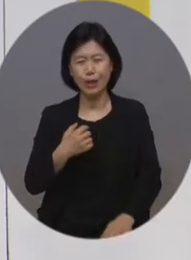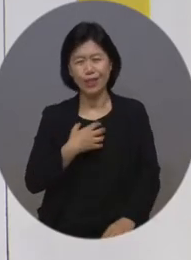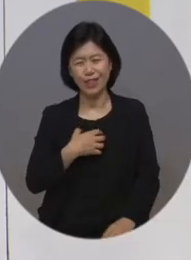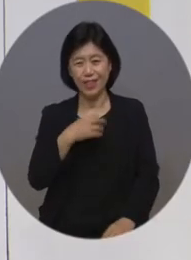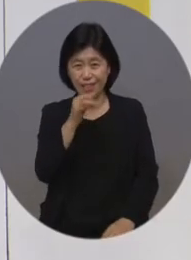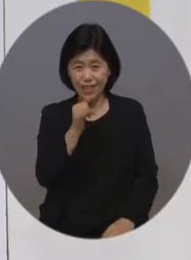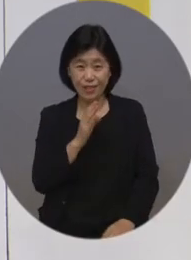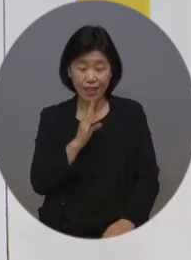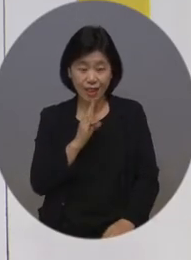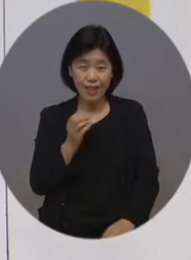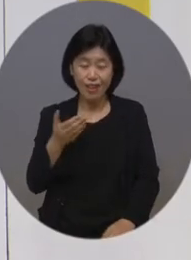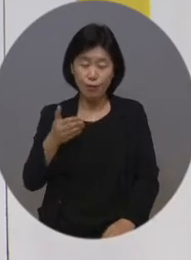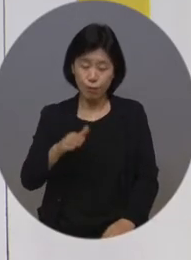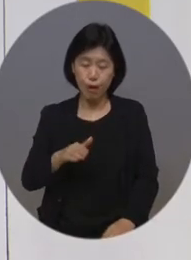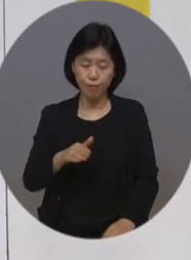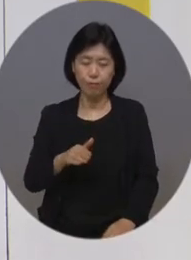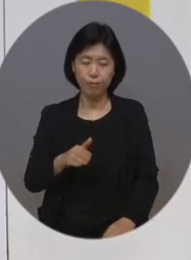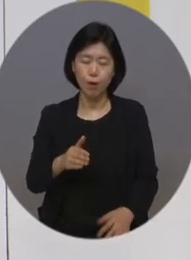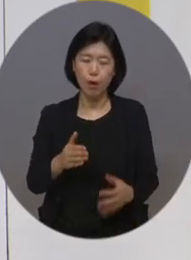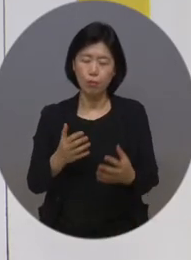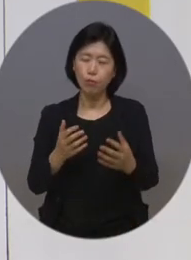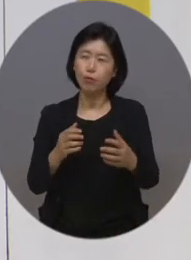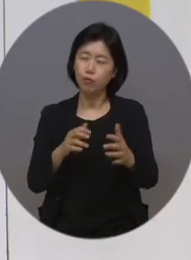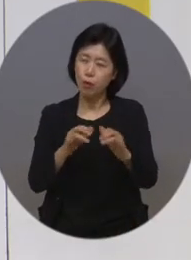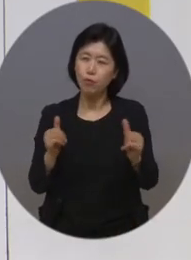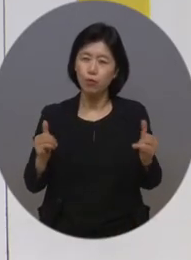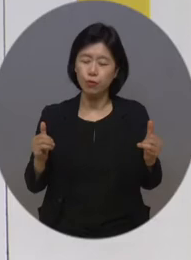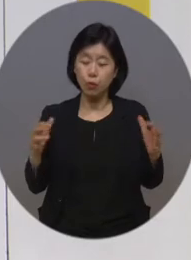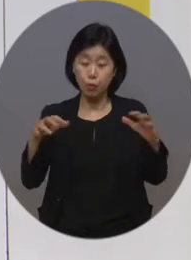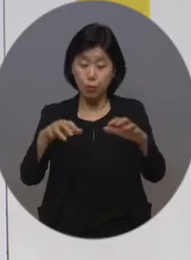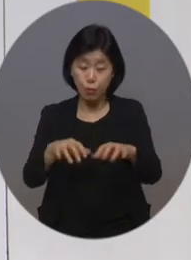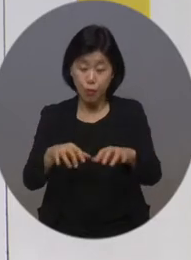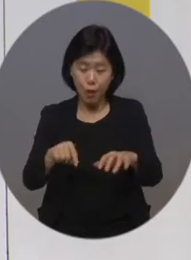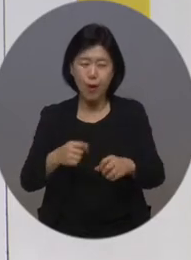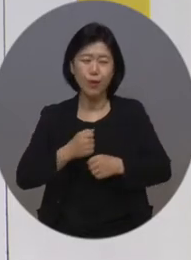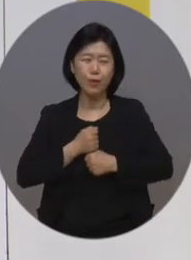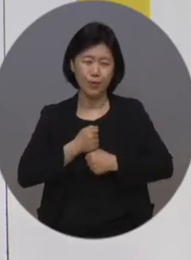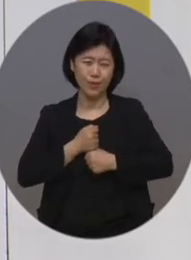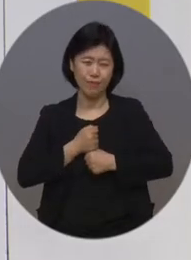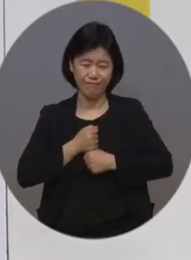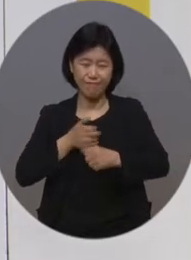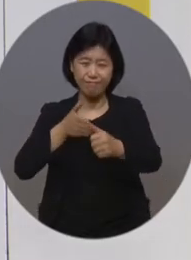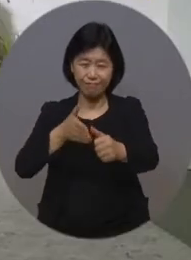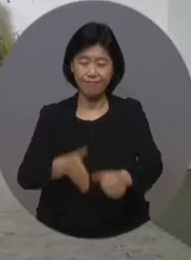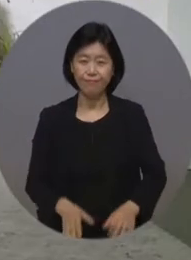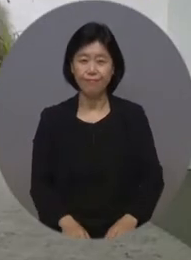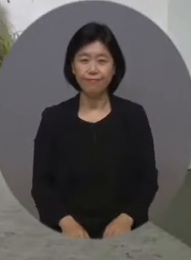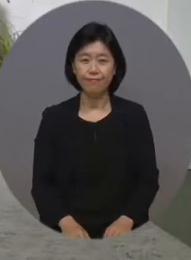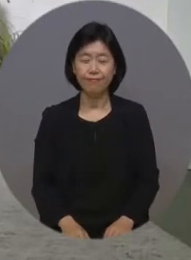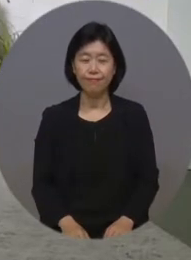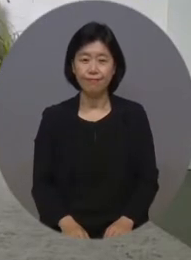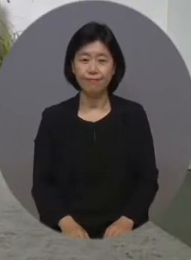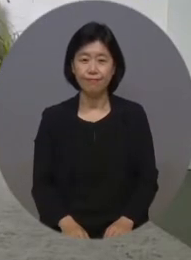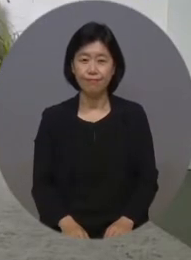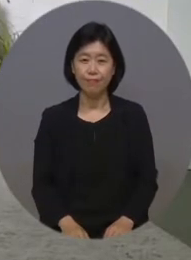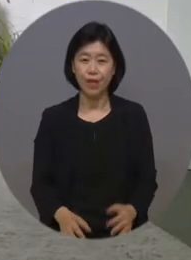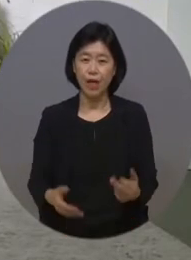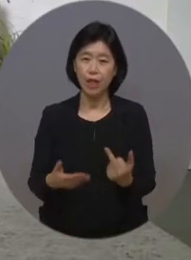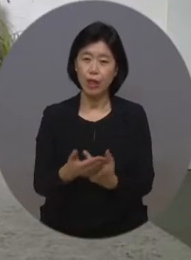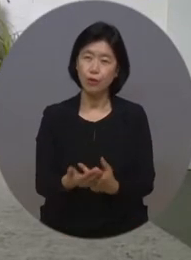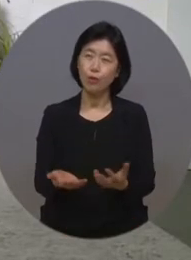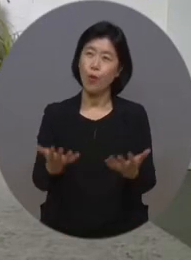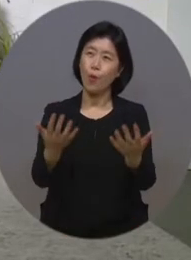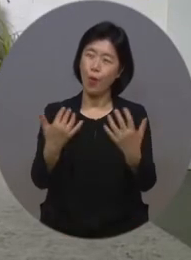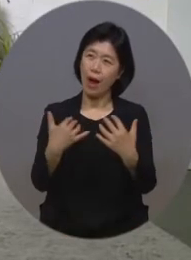하시고 4 기분전환 파샤 되잖아요 아 그럼요 와서 조심 만 해주시면 되겠습니다 이거 제주도로 옷이라는 그리고